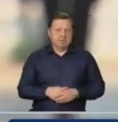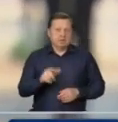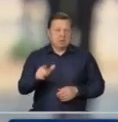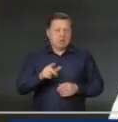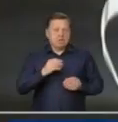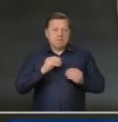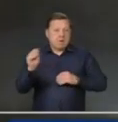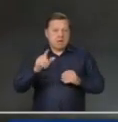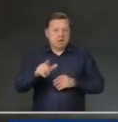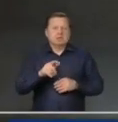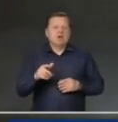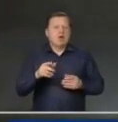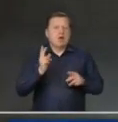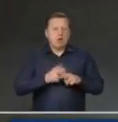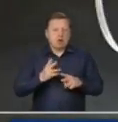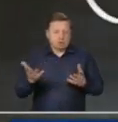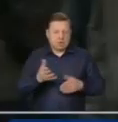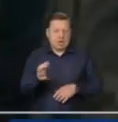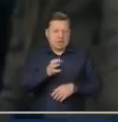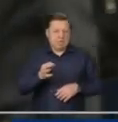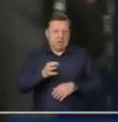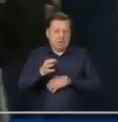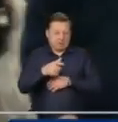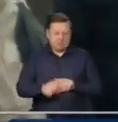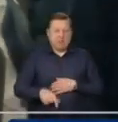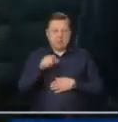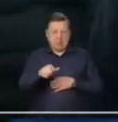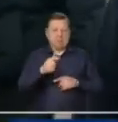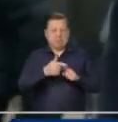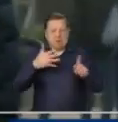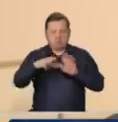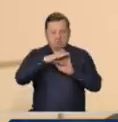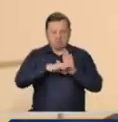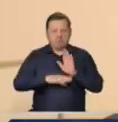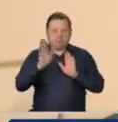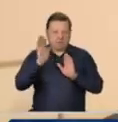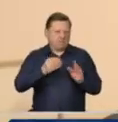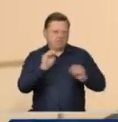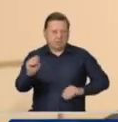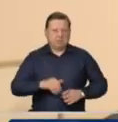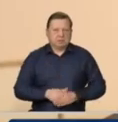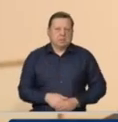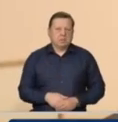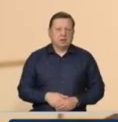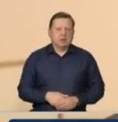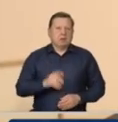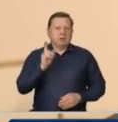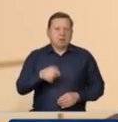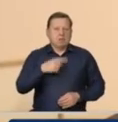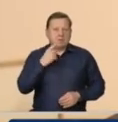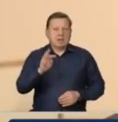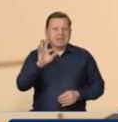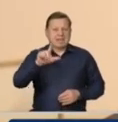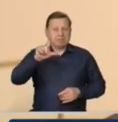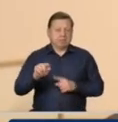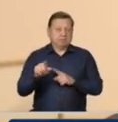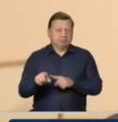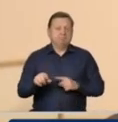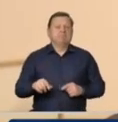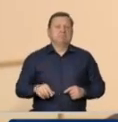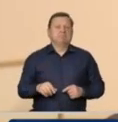zachorowań jest na Warmii i Mazurach i tam zostaną wprowadzone największe obostrzenia. Musimy wyłapywać te warianty, które w jakiś sposób